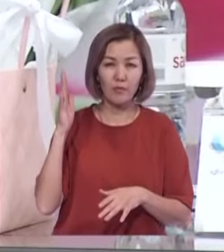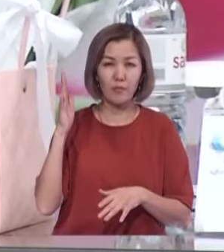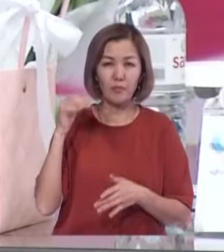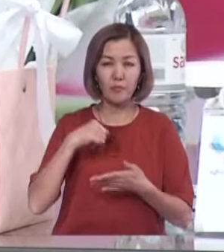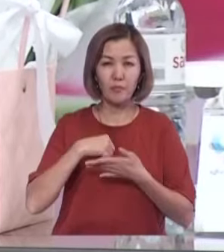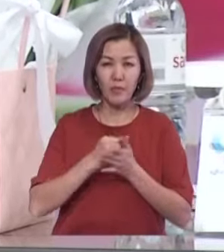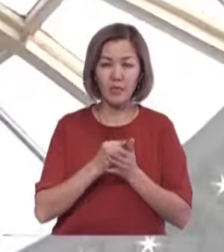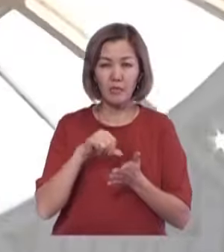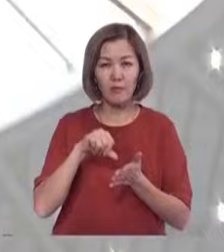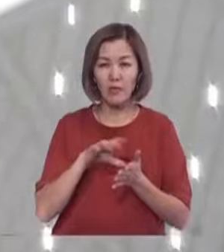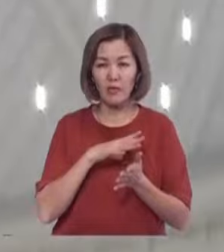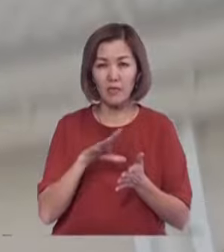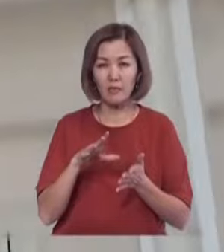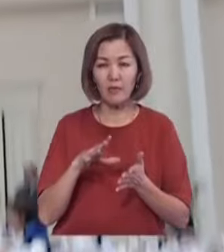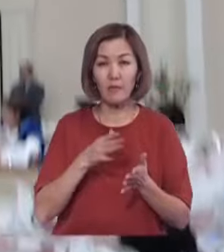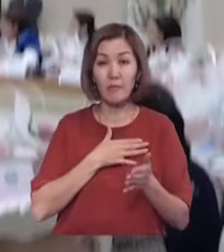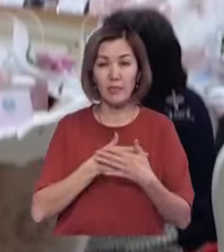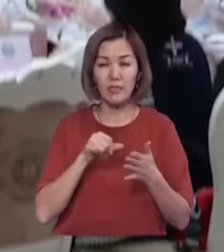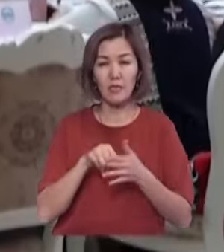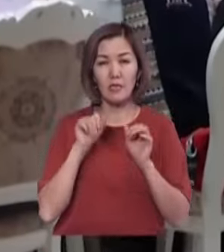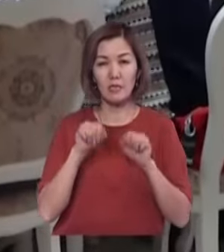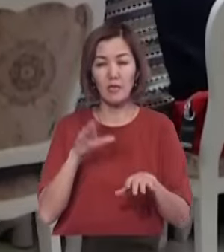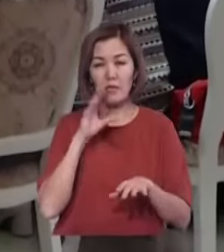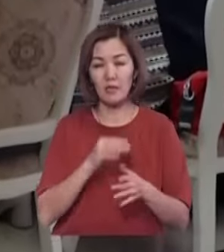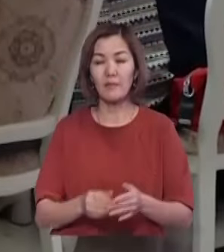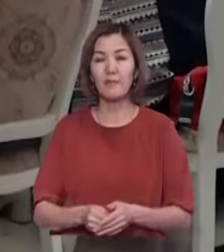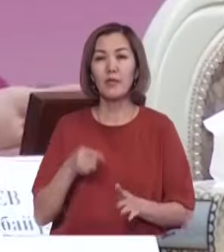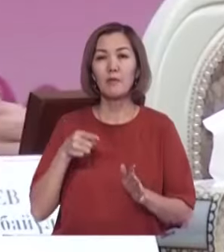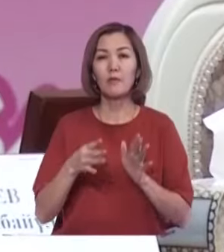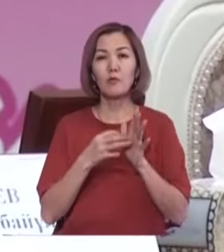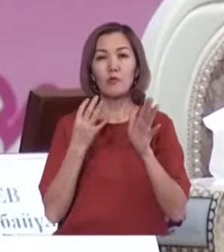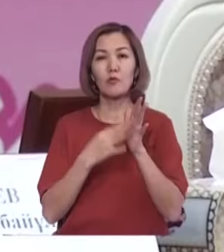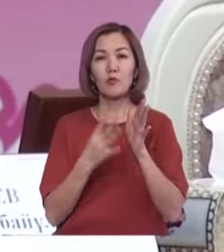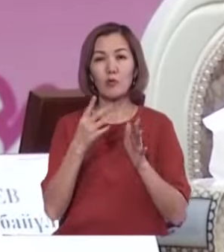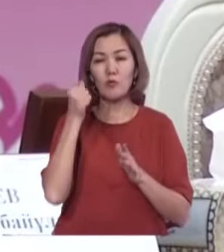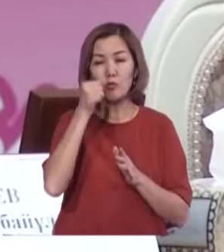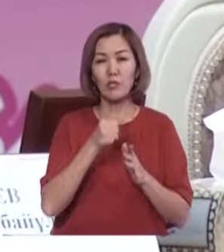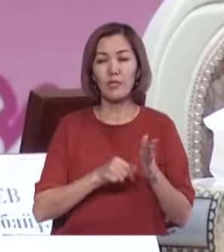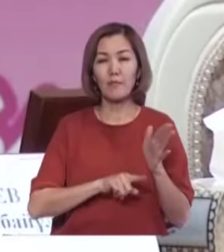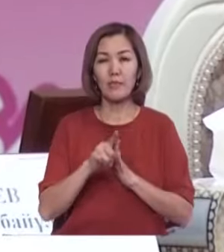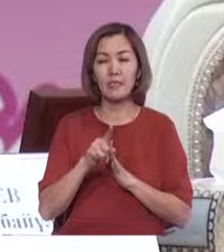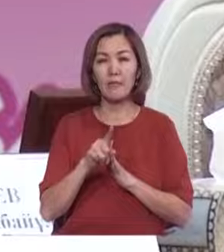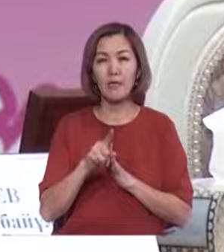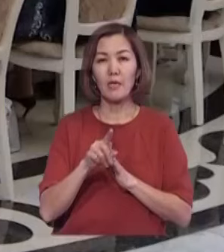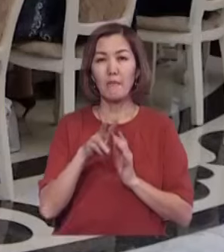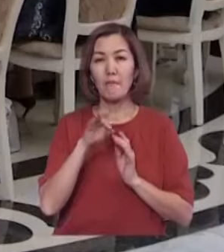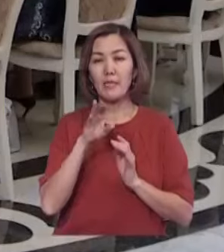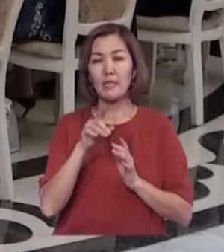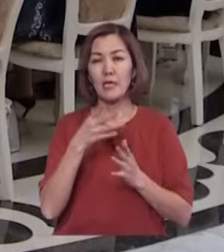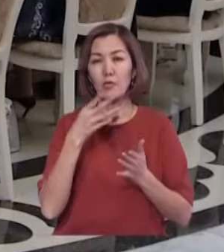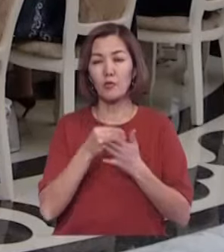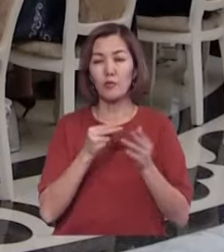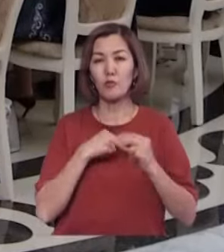бекітіп отырмайды. Тарихқа көз жүгіртсек, 1994 жылдан бастап мәслихаттар өз жұмысын бастады. 7